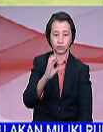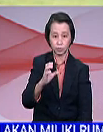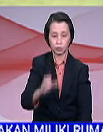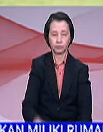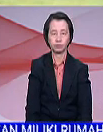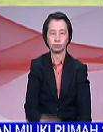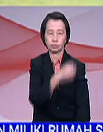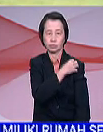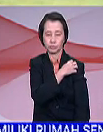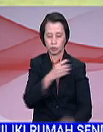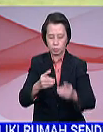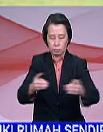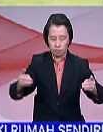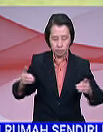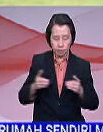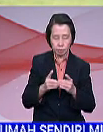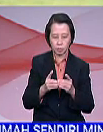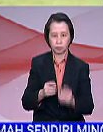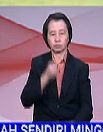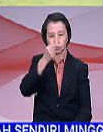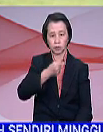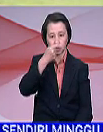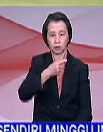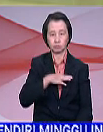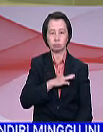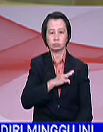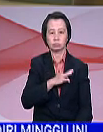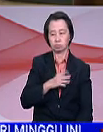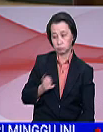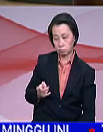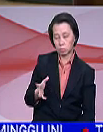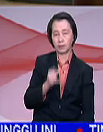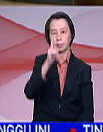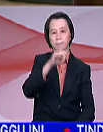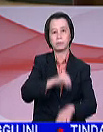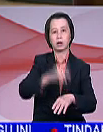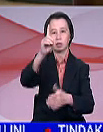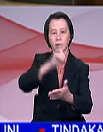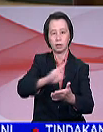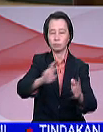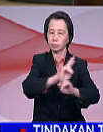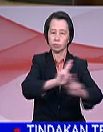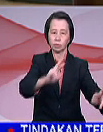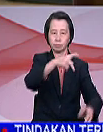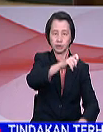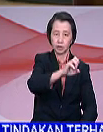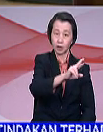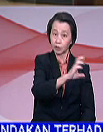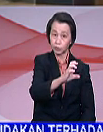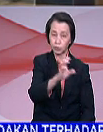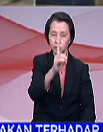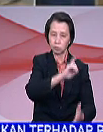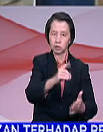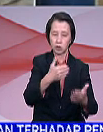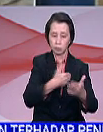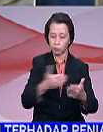Pegawai Daerah Johor Bahru, Dato' Abdul Rahman Saleh berkata, sukarelawan mengambil masa seminggu menyiapkan PKRC tersebut sebelum